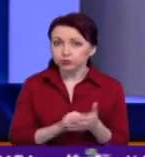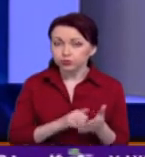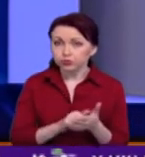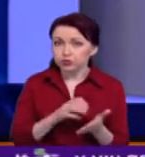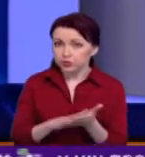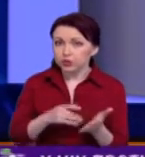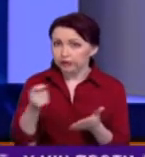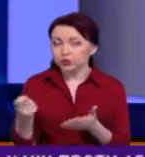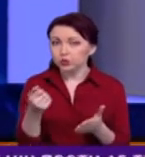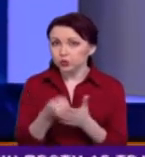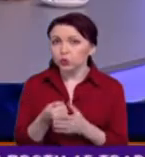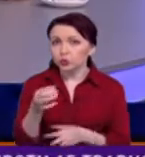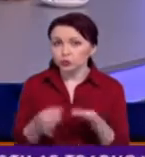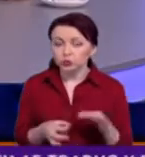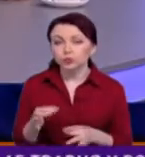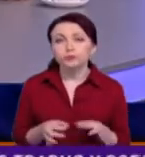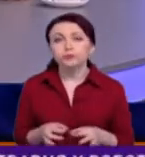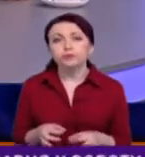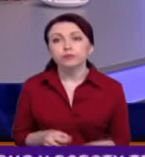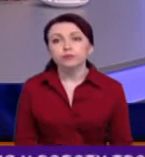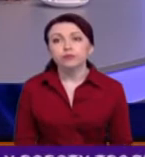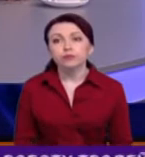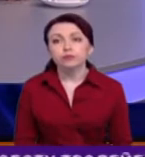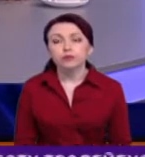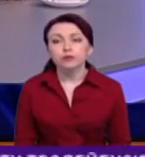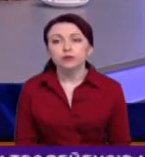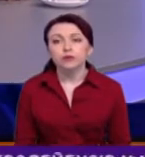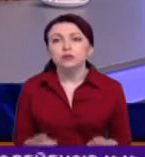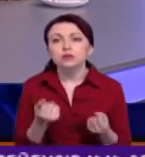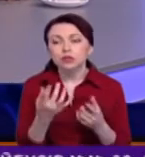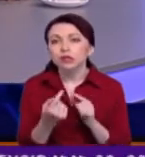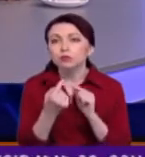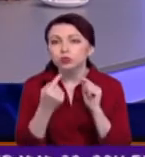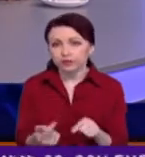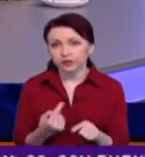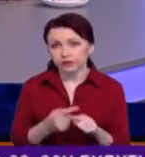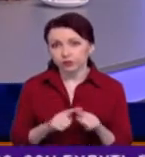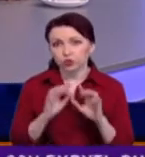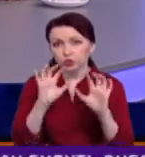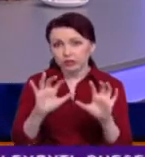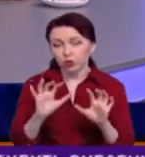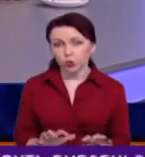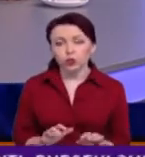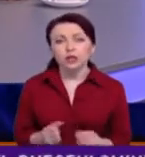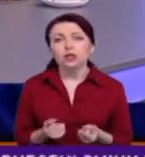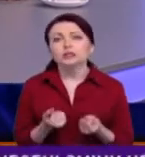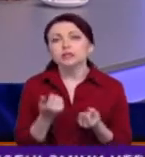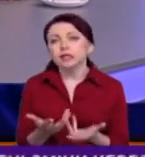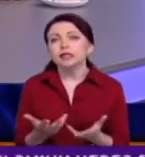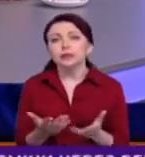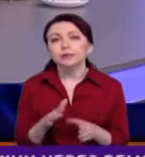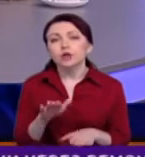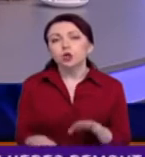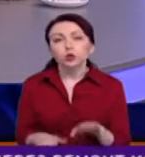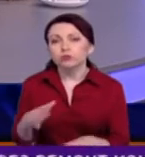суду конституційного, тому що ми бачимо, скільки противників цього закону, скільки кроків